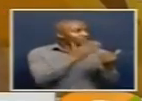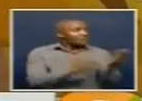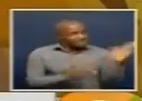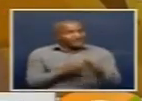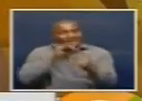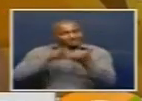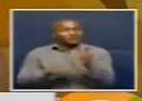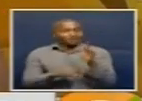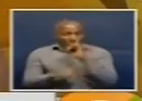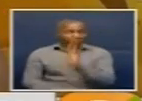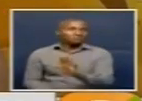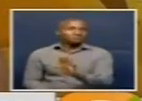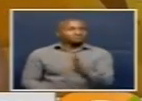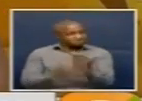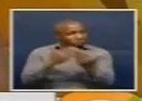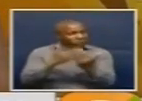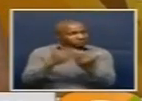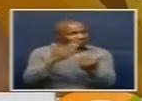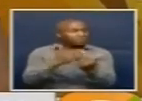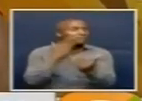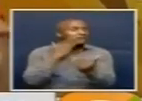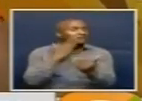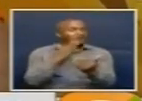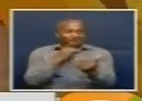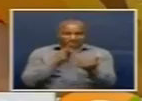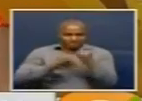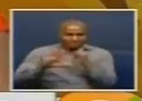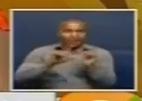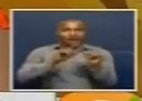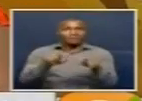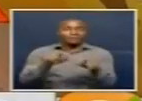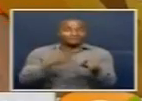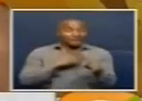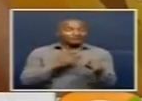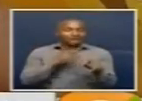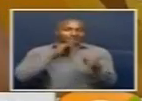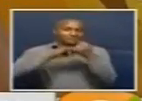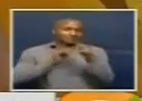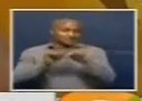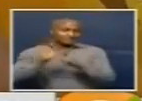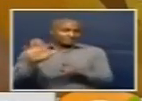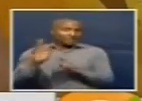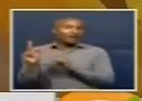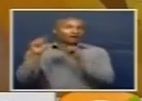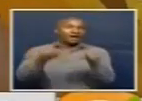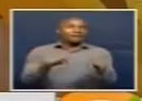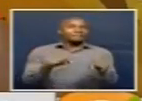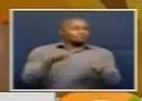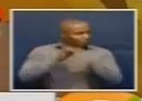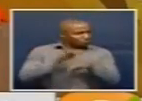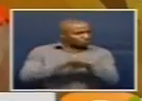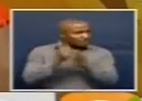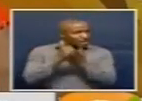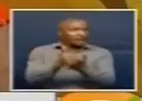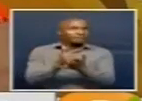bwana, waja watunzwa kama uko na mother in law kama hayuko. Mimi nilikuwa nikitunzwa na sister in laws. Wajua zamani sister in laws walikuwa wa nguvu